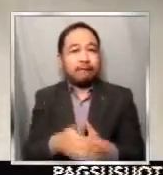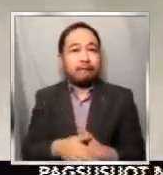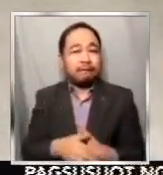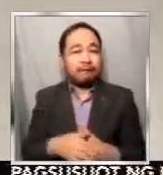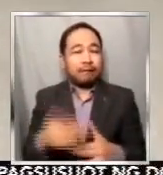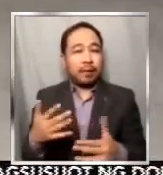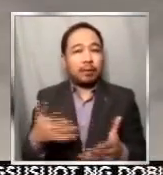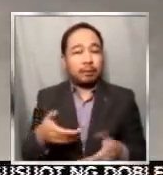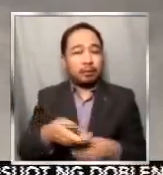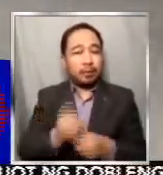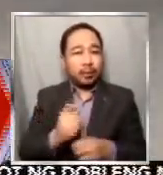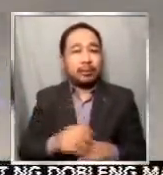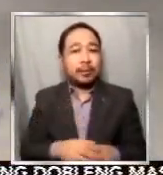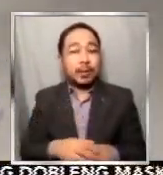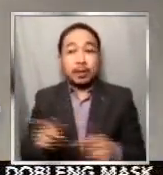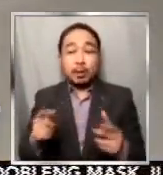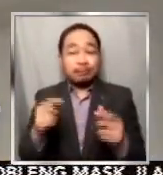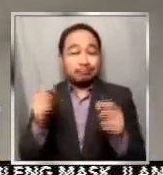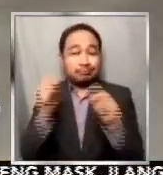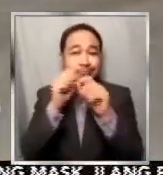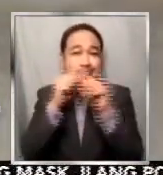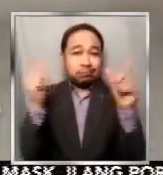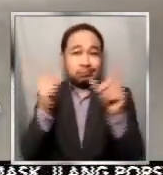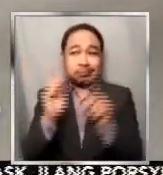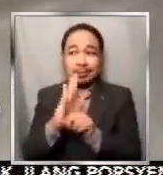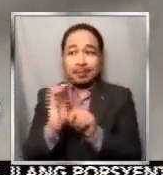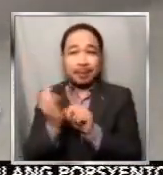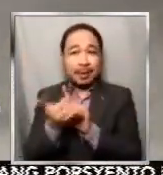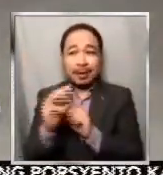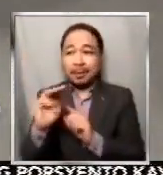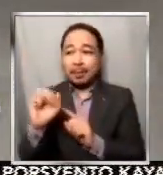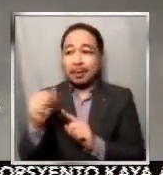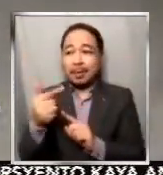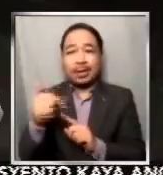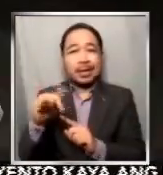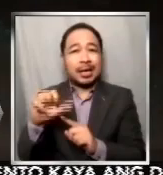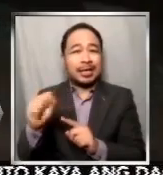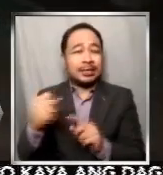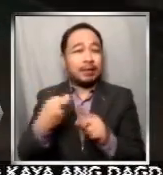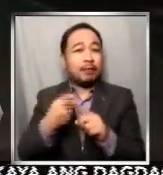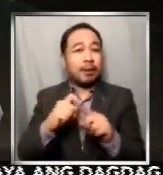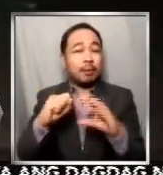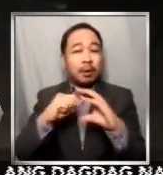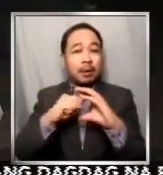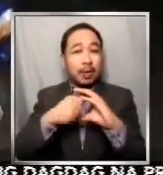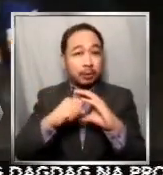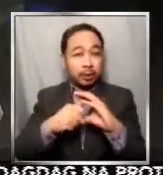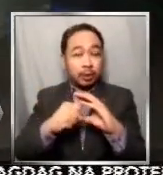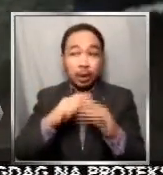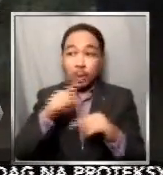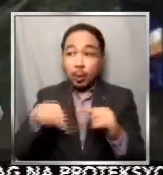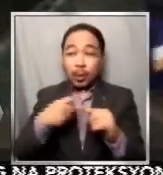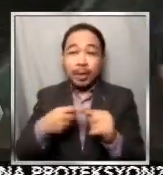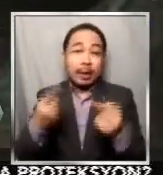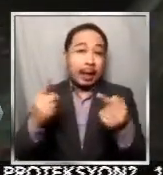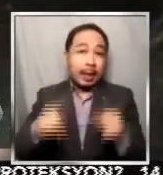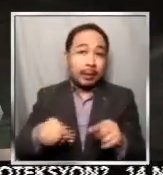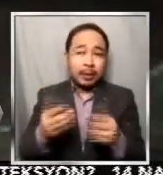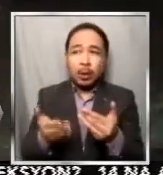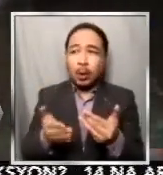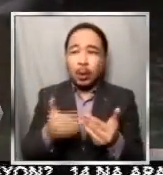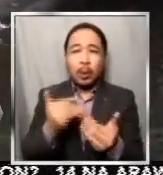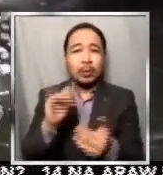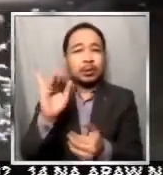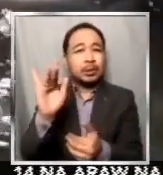Ganun na lang ang gulat ng mga taga-barangay Magais 1, Del Gallego, Camarines Sur nang mapadpad ang aabot sa 25